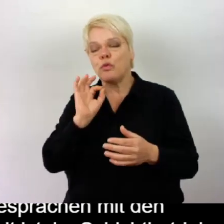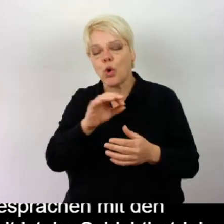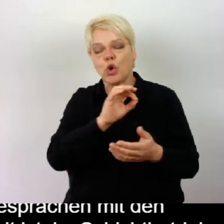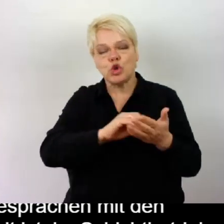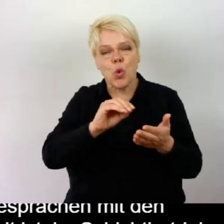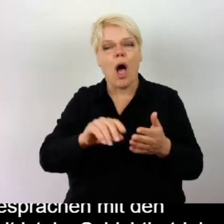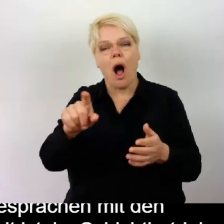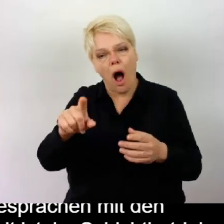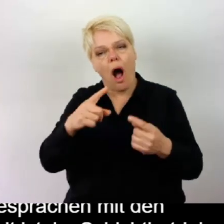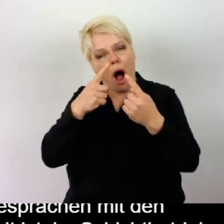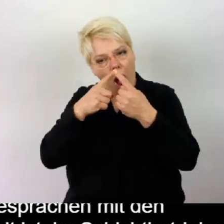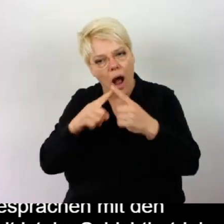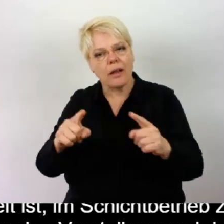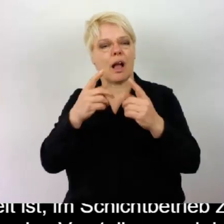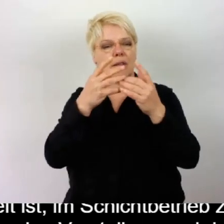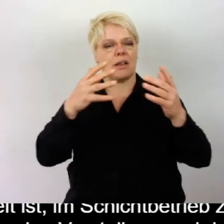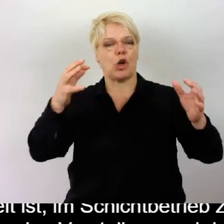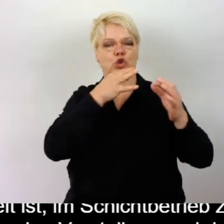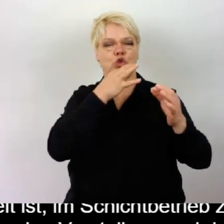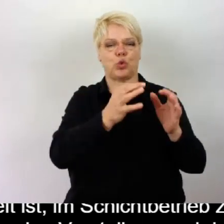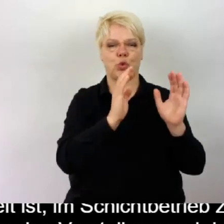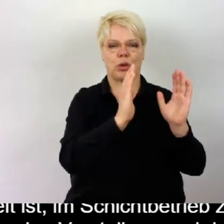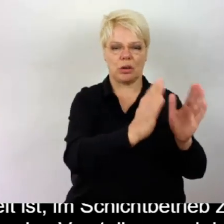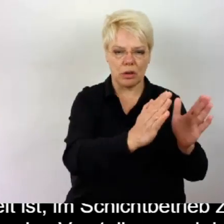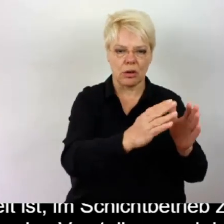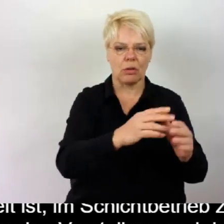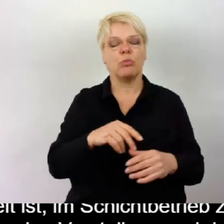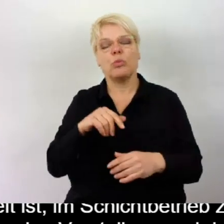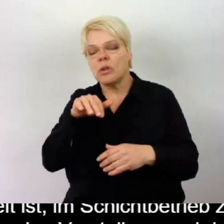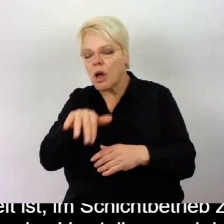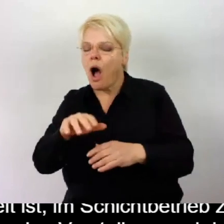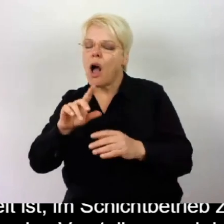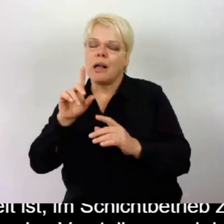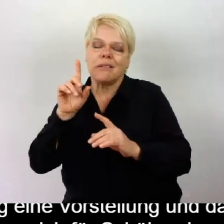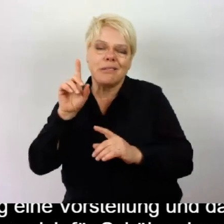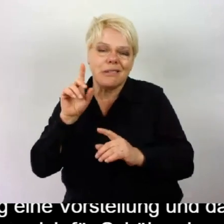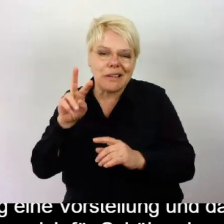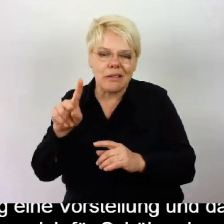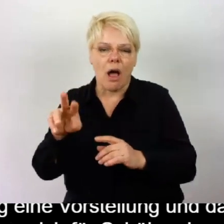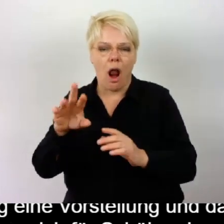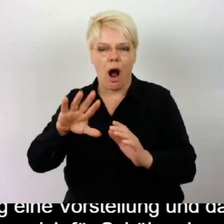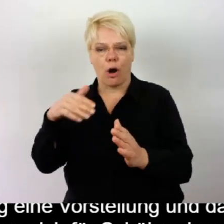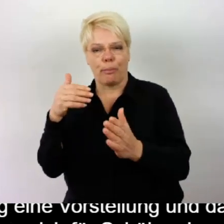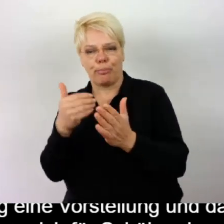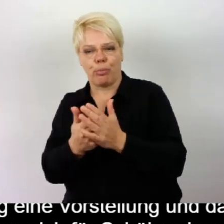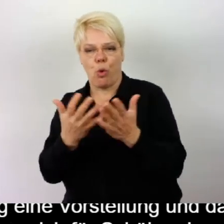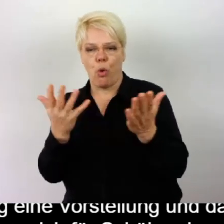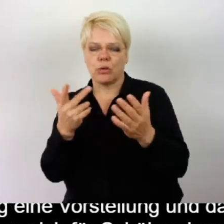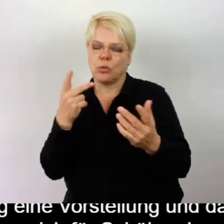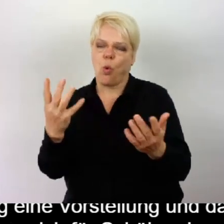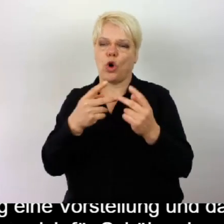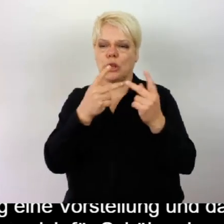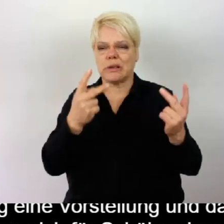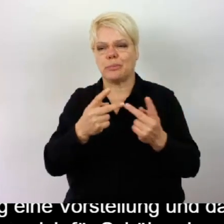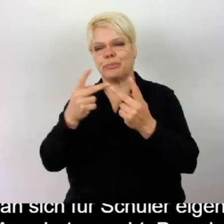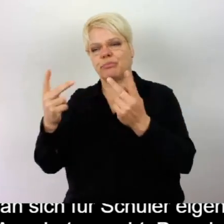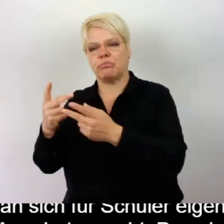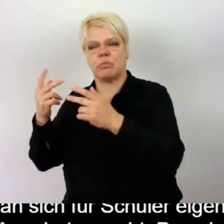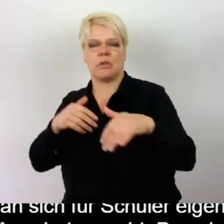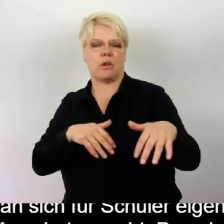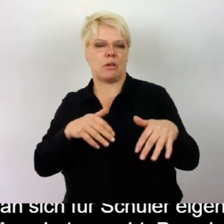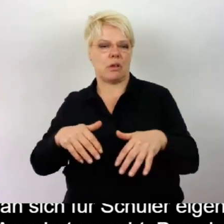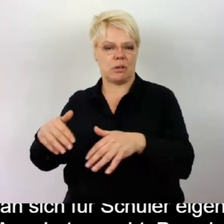klären müssen und klären wollen, dann für die nächste Woche. Sie haben recht, es bleibt eine schwierige Frage.